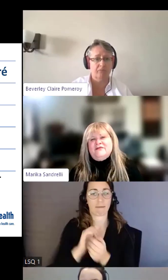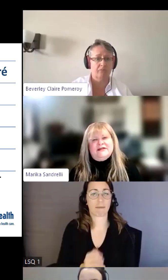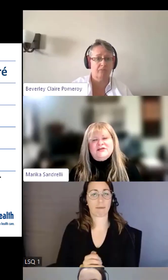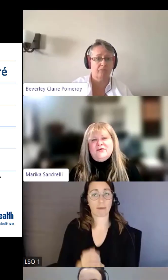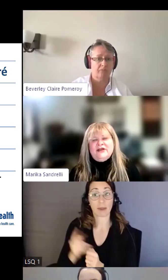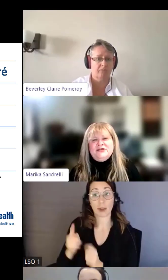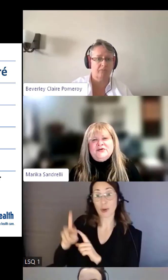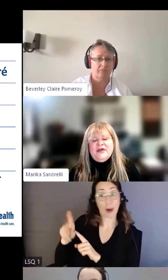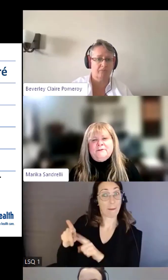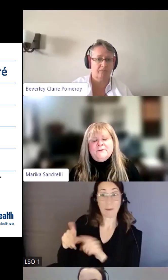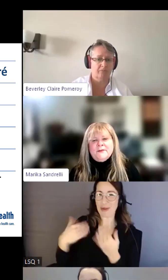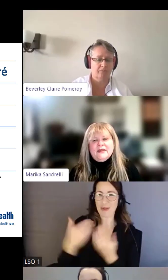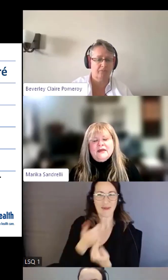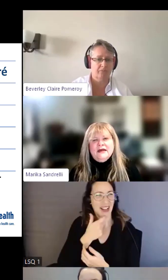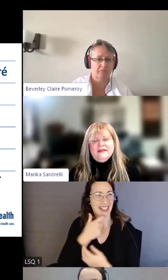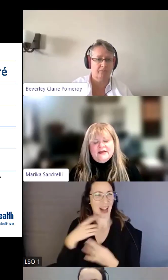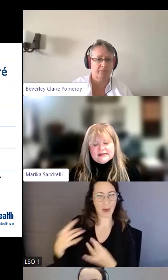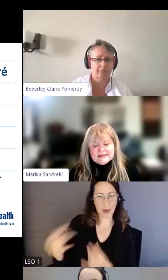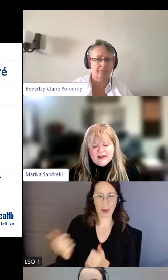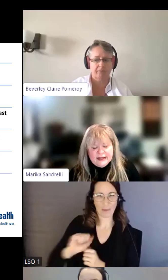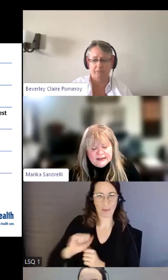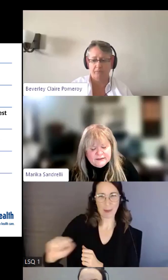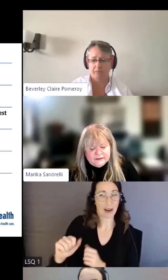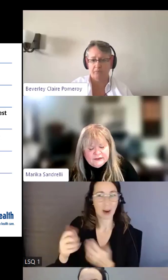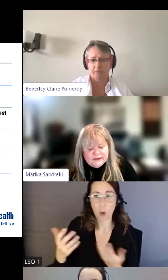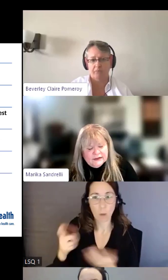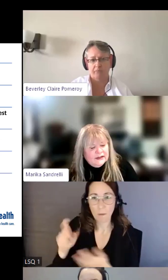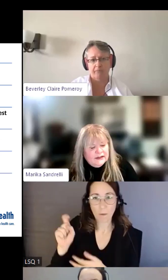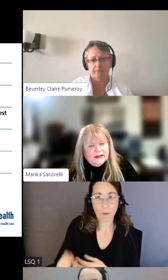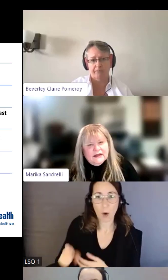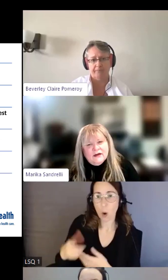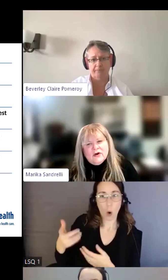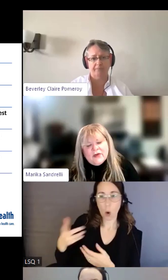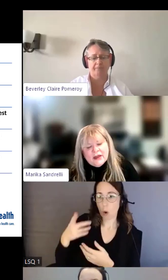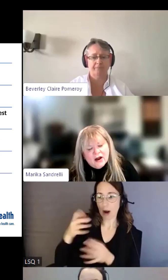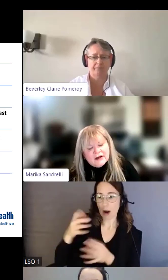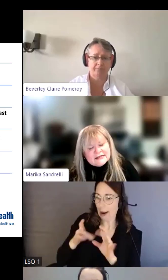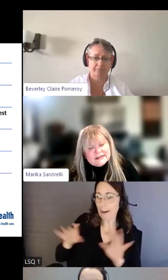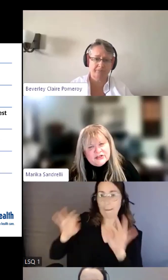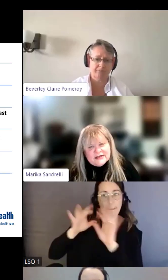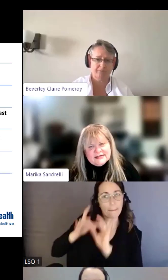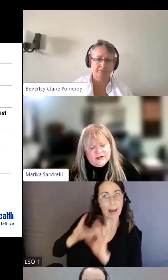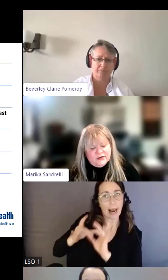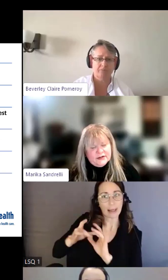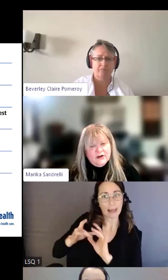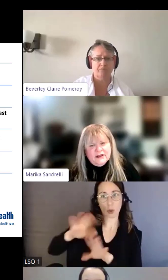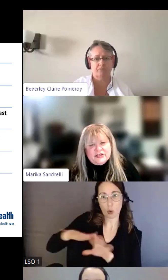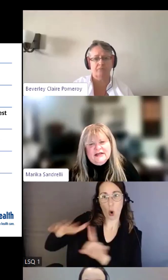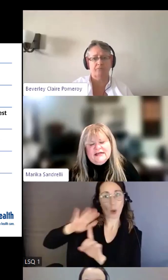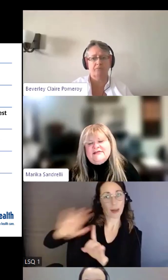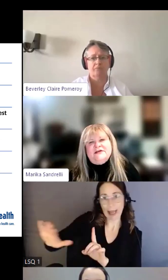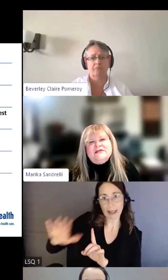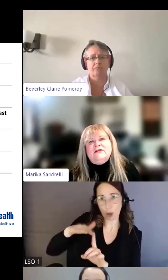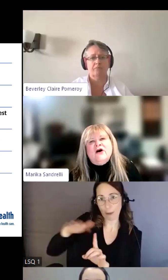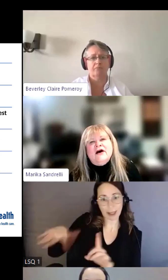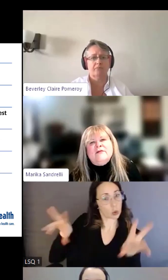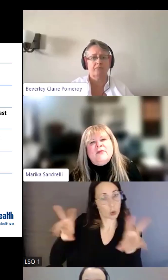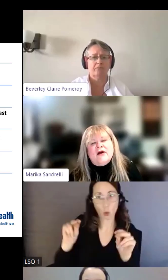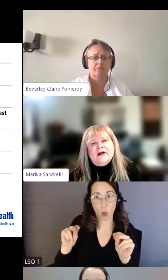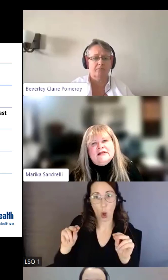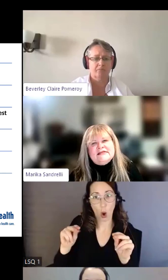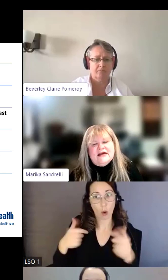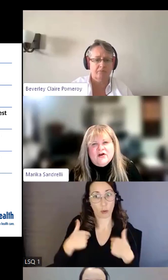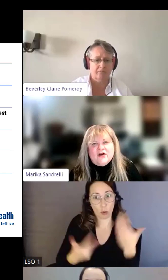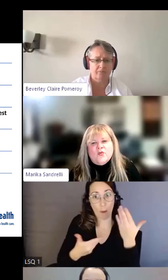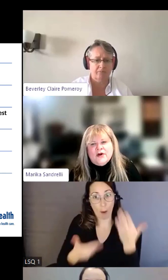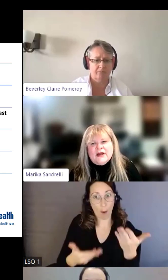être pertinent dans le contexte de ce que vous faites. Ce qu'on propose ou ce qu'on reconnaît, c'est qu'il y a beaucoup de parties de notre travail qui n'est